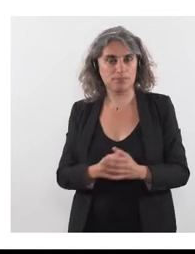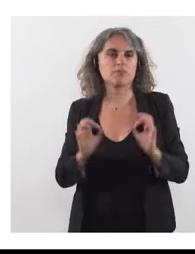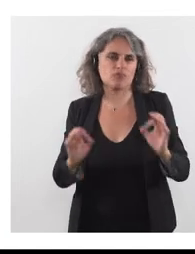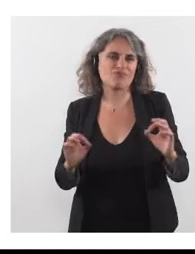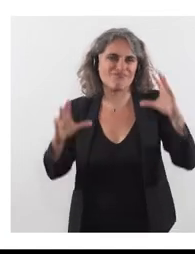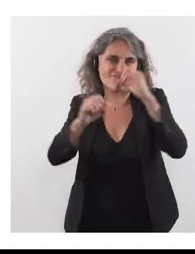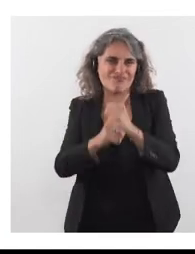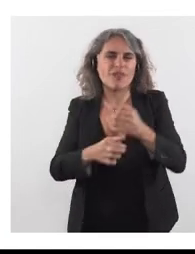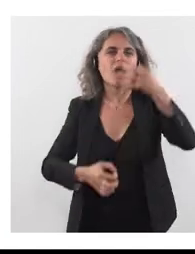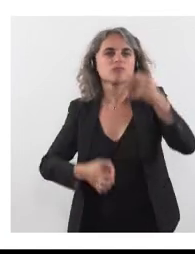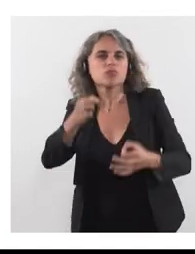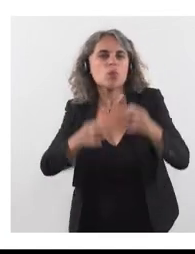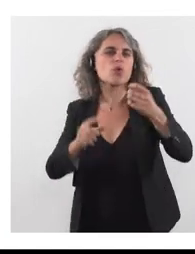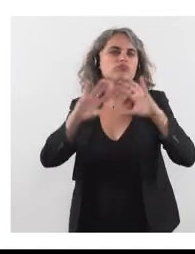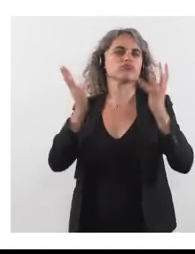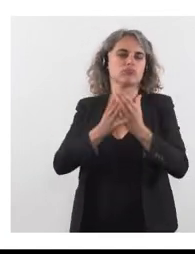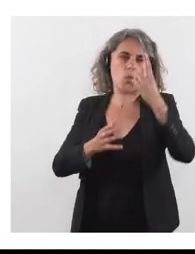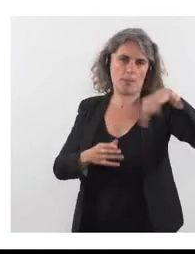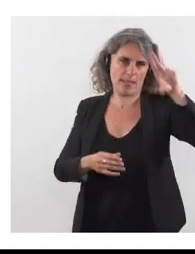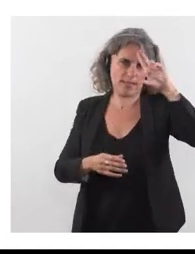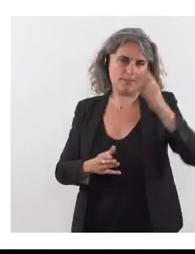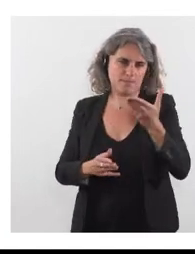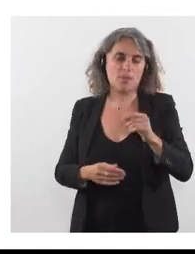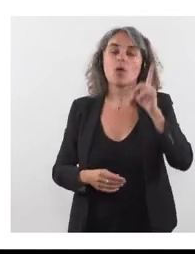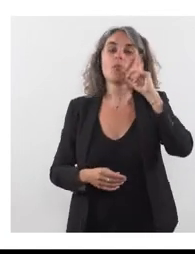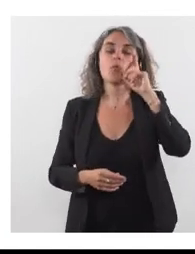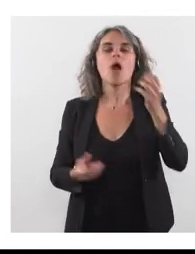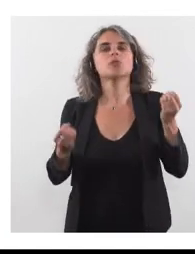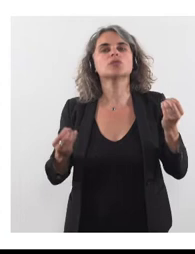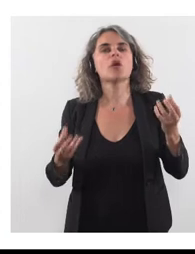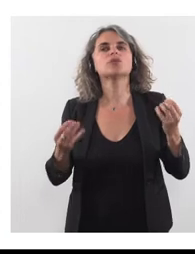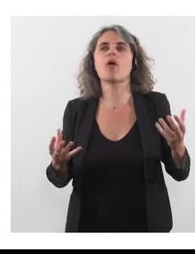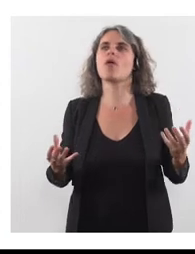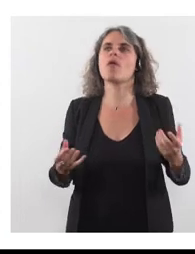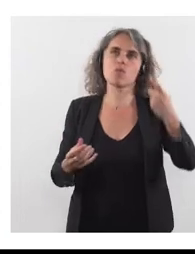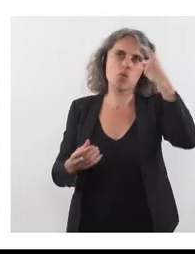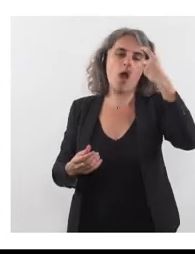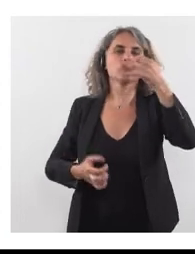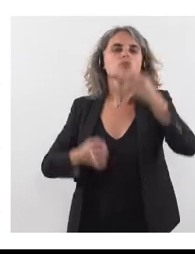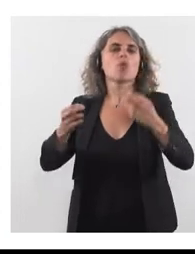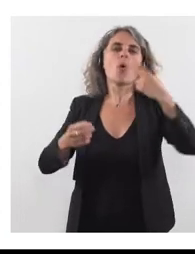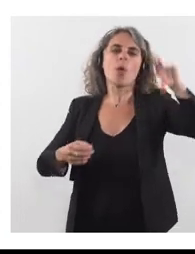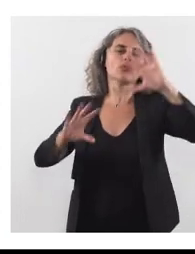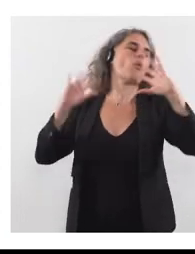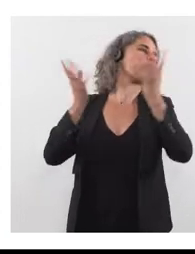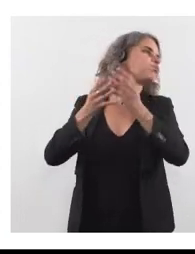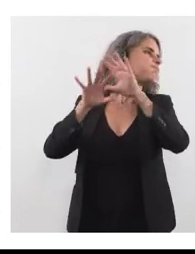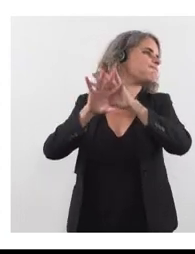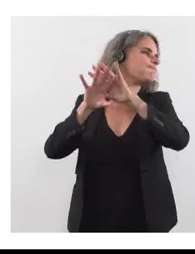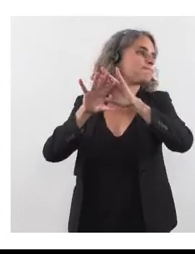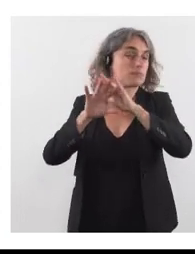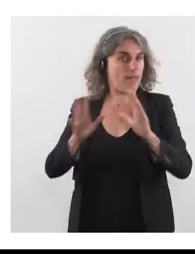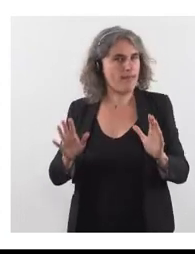sur les juridictions européennes, parce que très souvent, on les met dans une sorte de même sac, et on oublie très